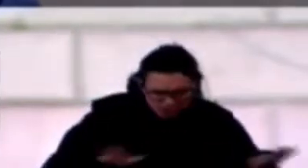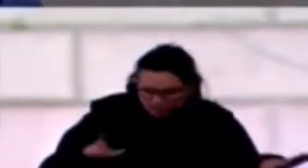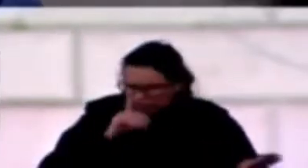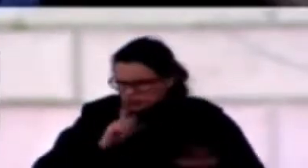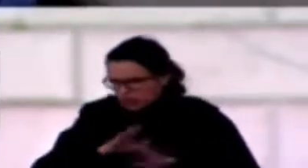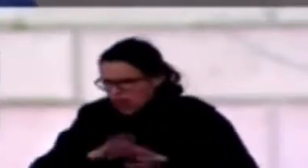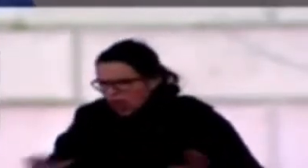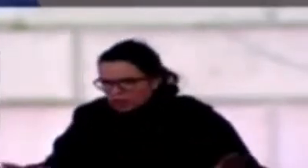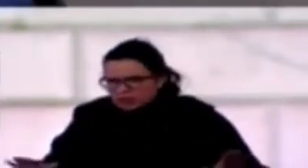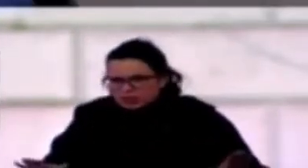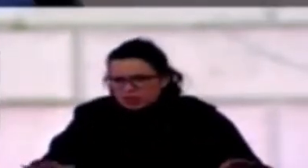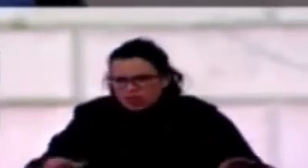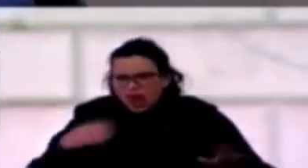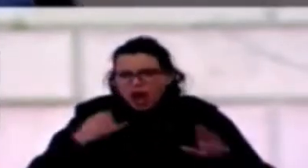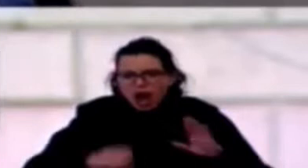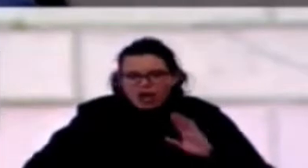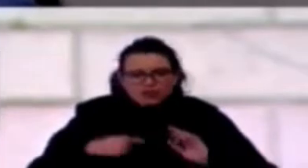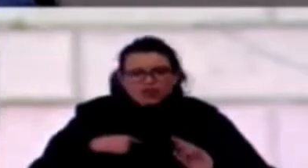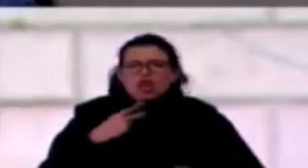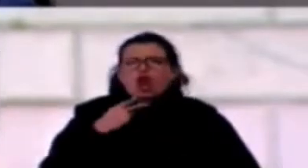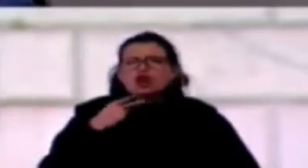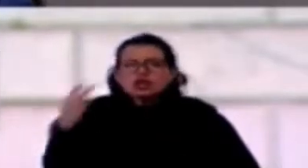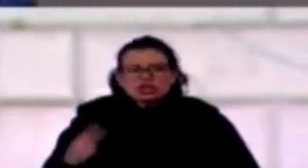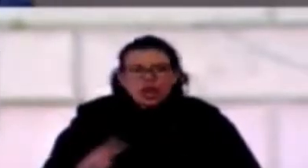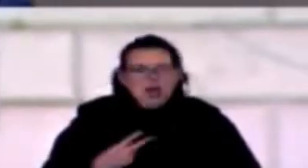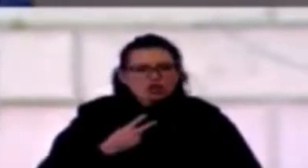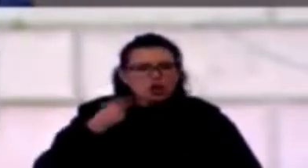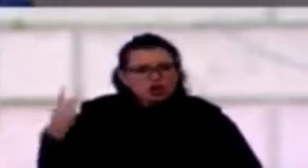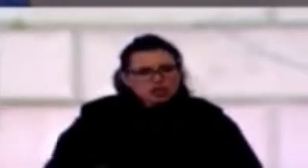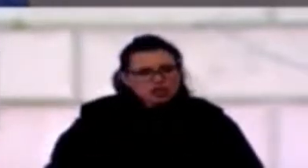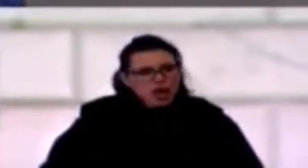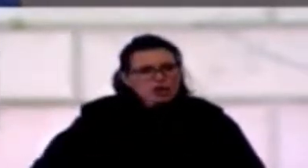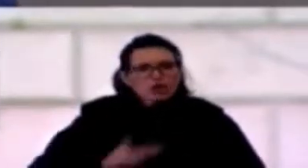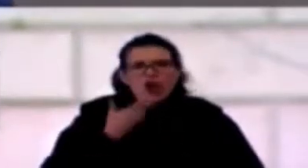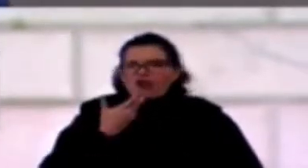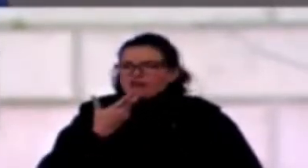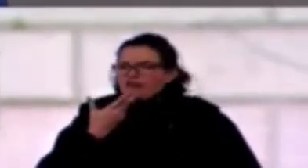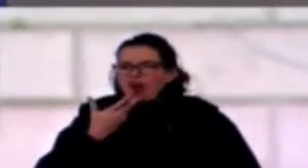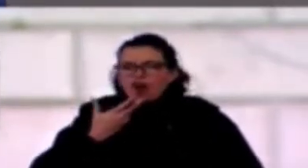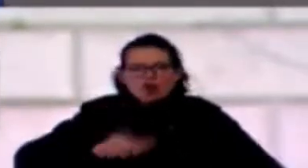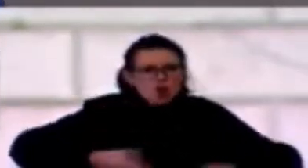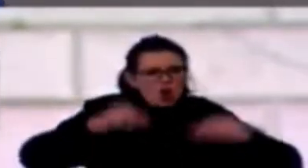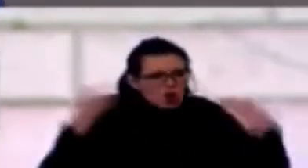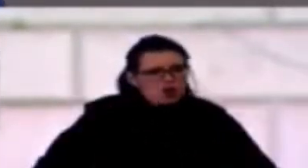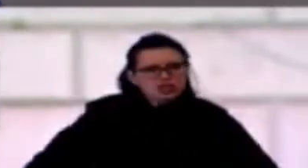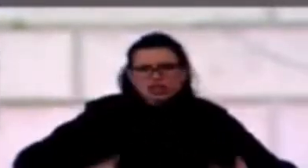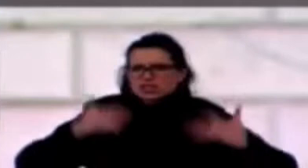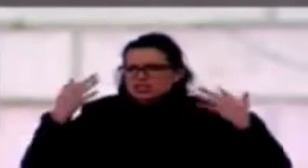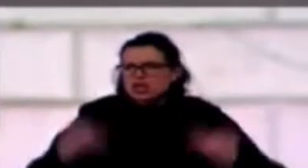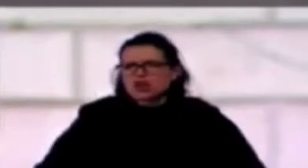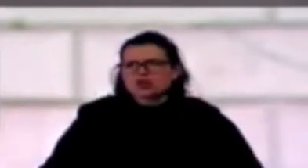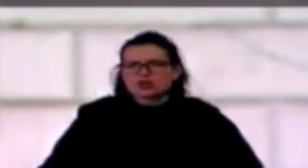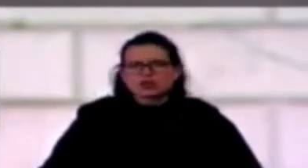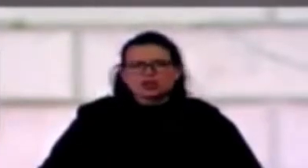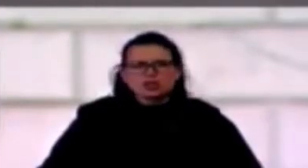quando alzai quel mio grido che era di resistenza, resistenza, resistenza, che poi